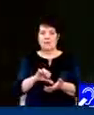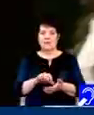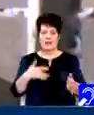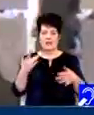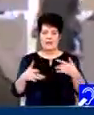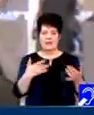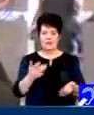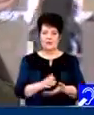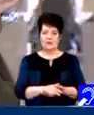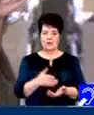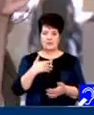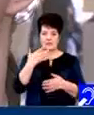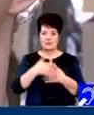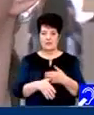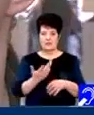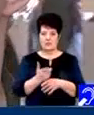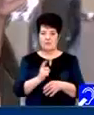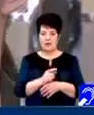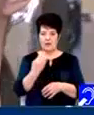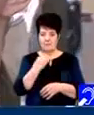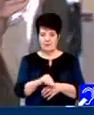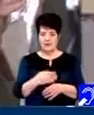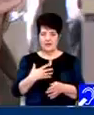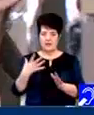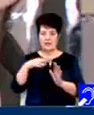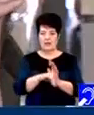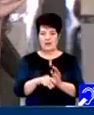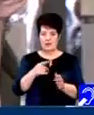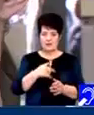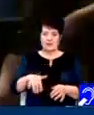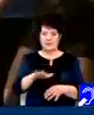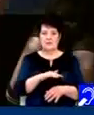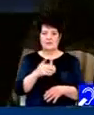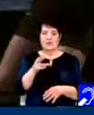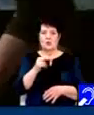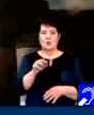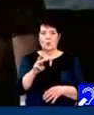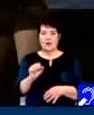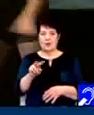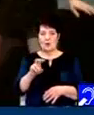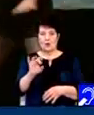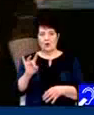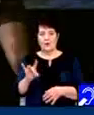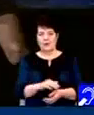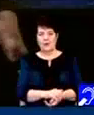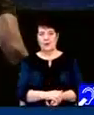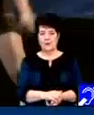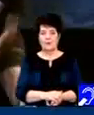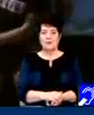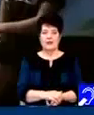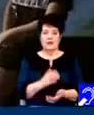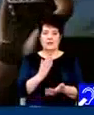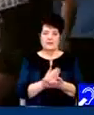teatru. Îi putem înțelege mult mai bine și ne putem și noi integra în lumea lor și ei se pot integra în lumea noastră. E un